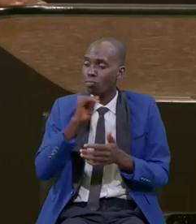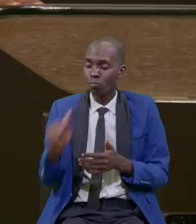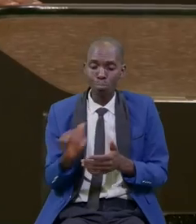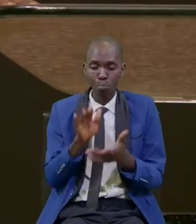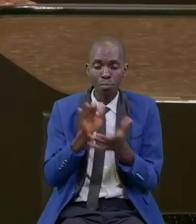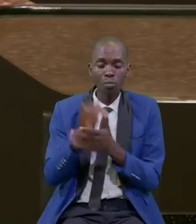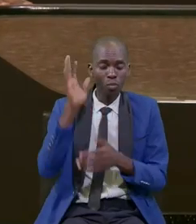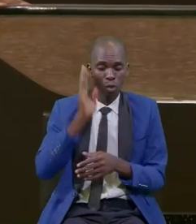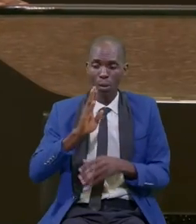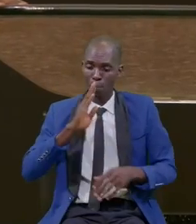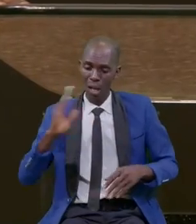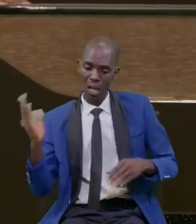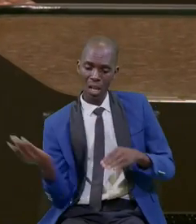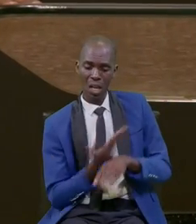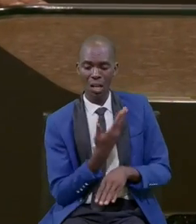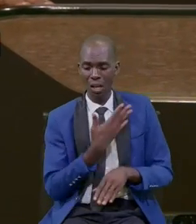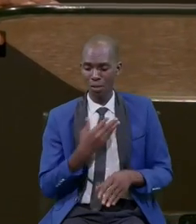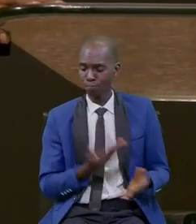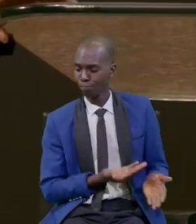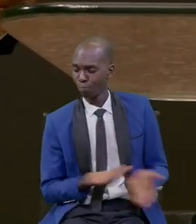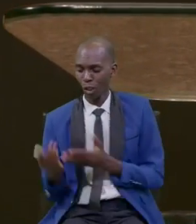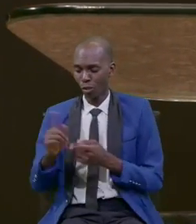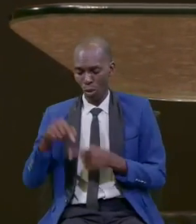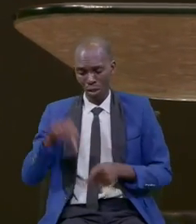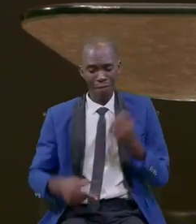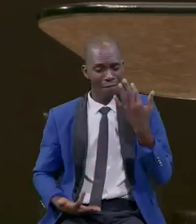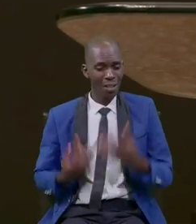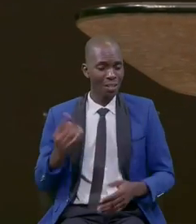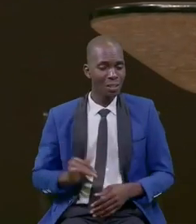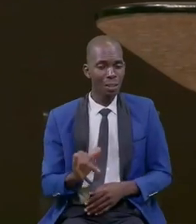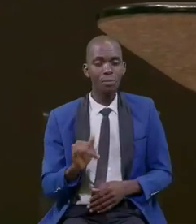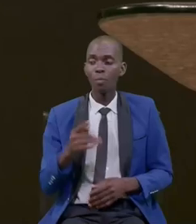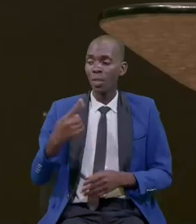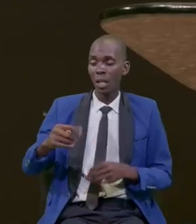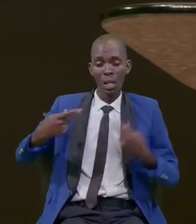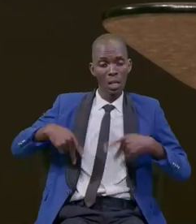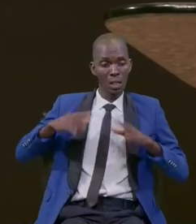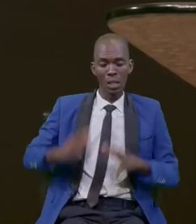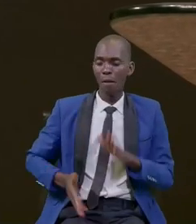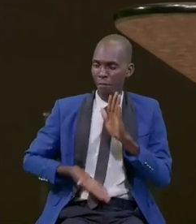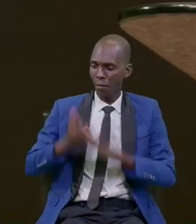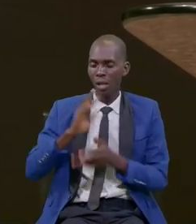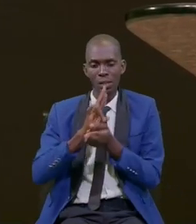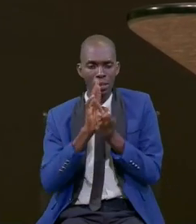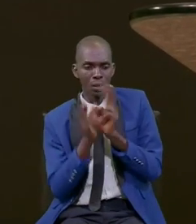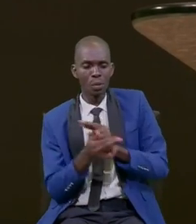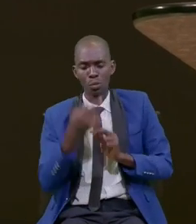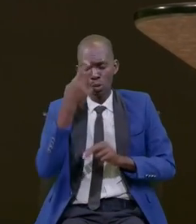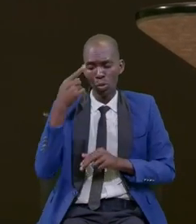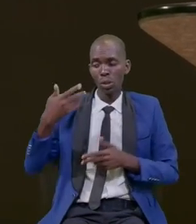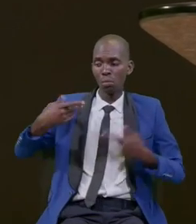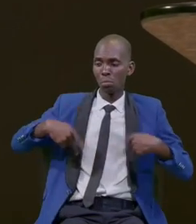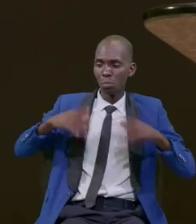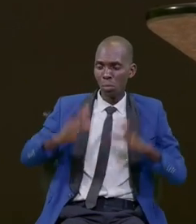est frappé, est abattu, est coupé, jeté au feu éternel », ils ont cru. Parce qu'ils ne voulaient pas aller au feu